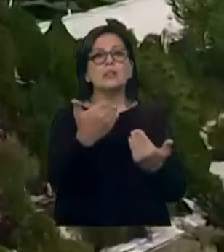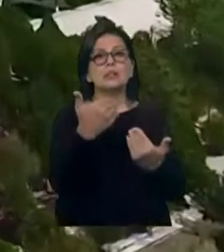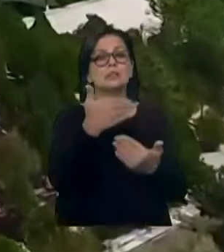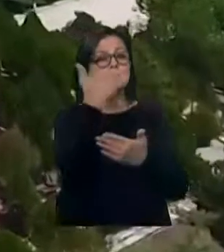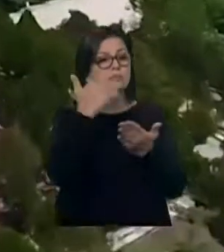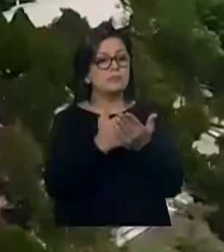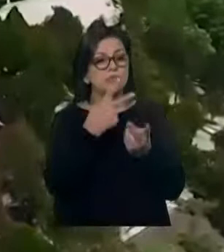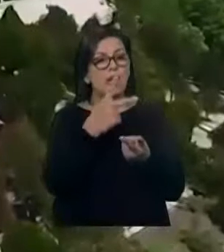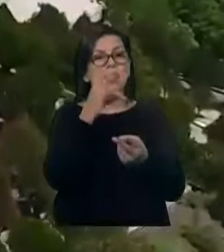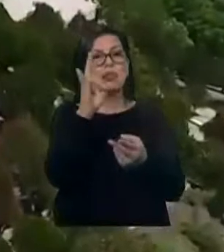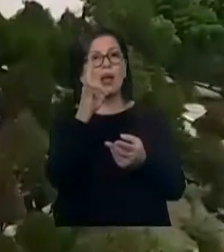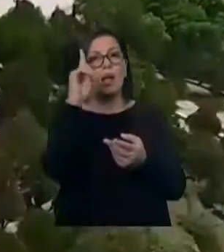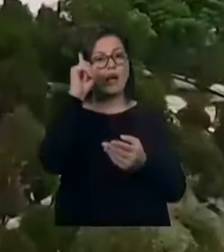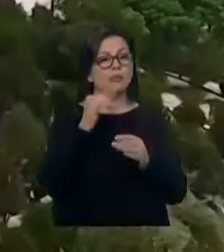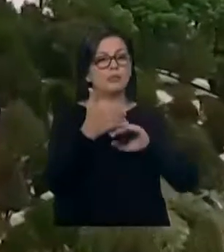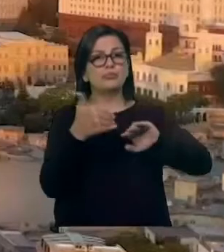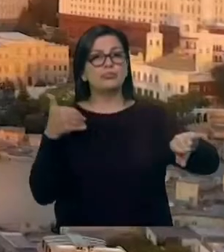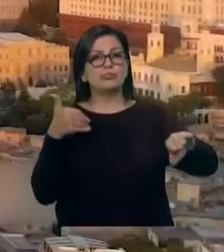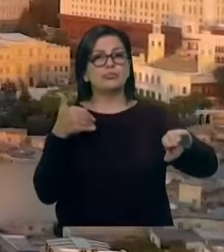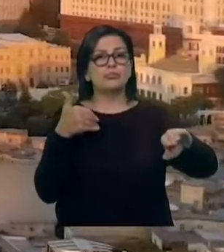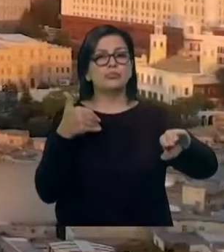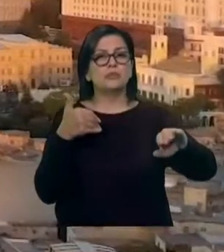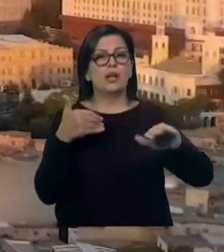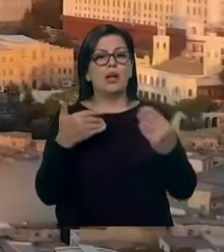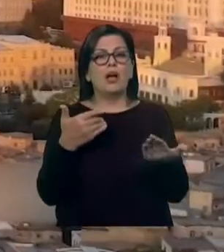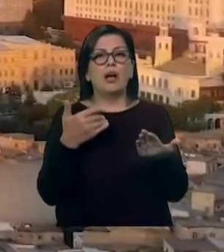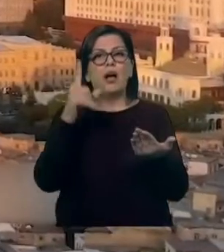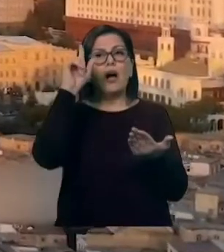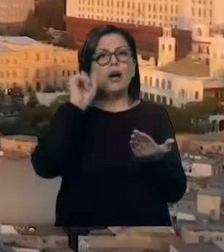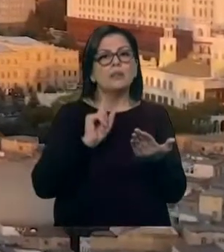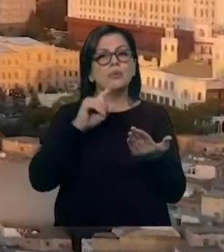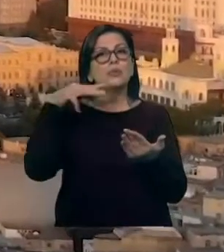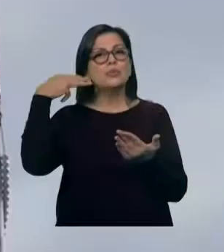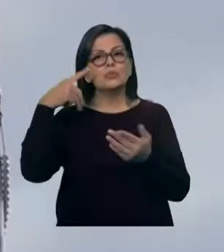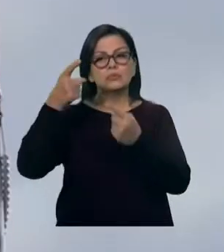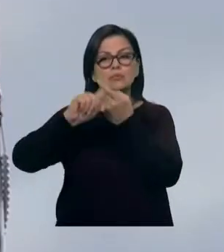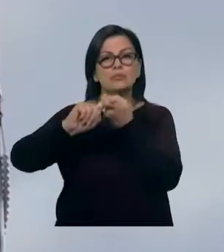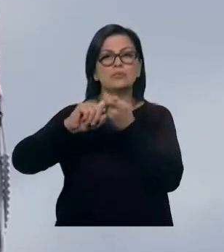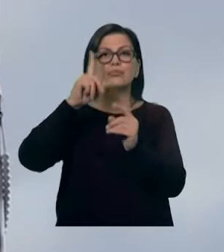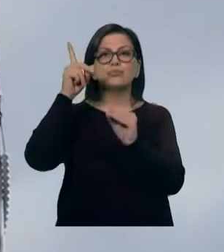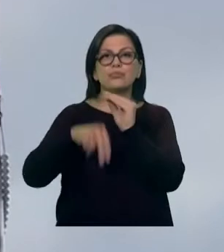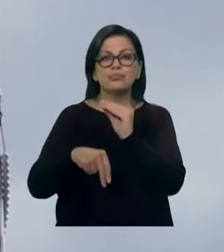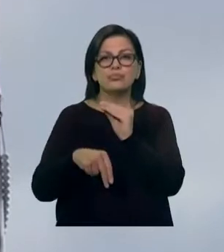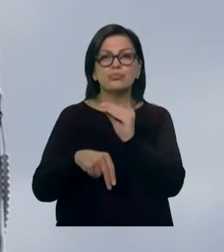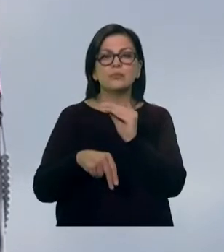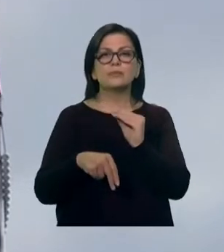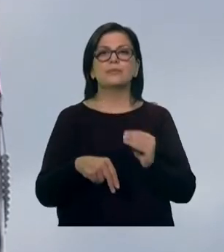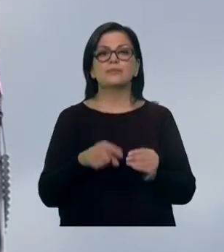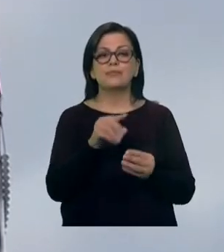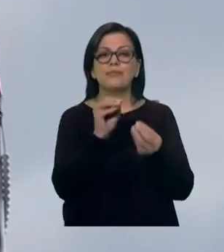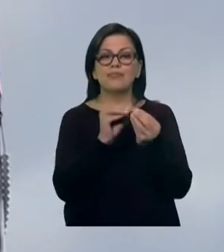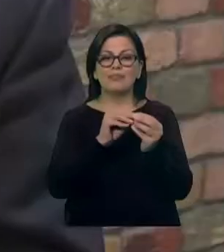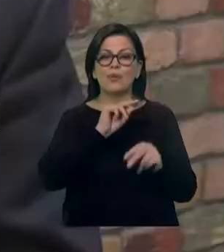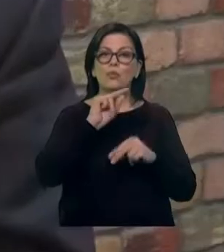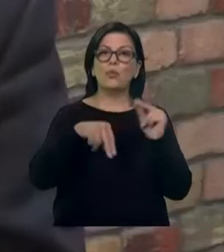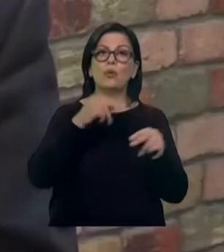Azərbaycandan ayrıldı, anklava çevrildi. Digər tərəfdən Azərbaycanın Türkiyə ilə əlaqəsi kəsilmiş oldu. Doğrudur, həmin müqavilə gələcəkdə